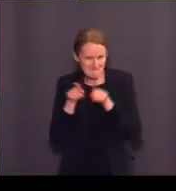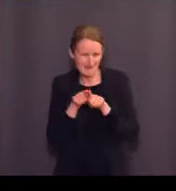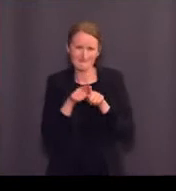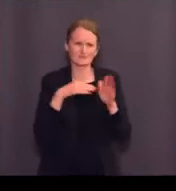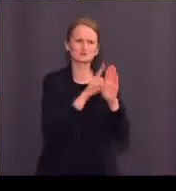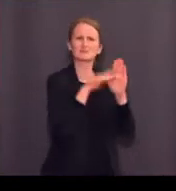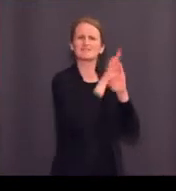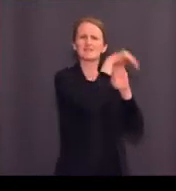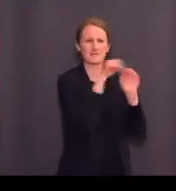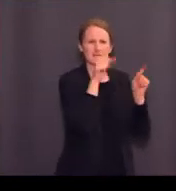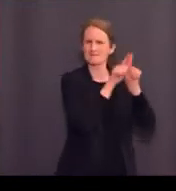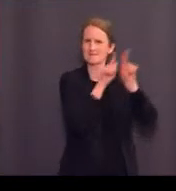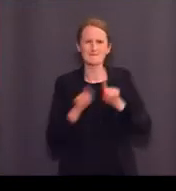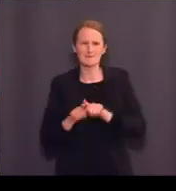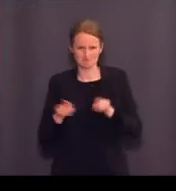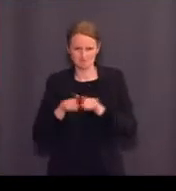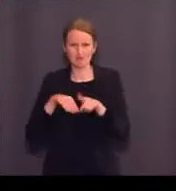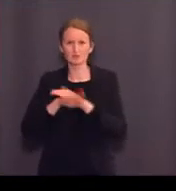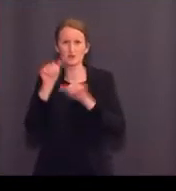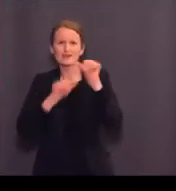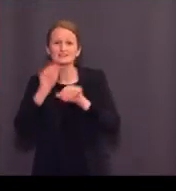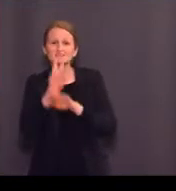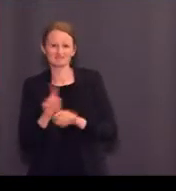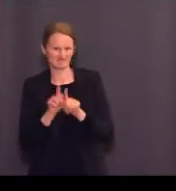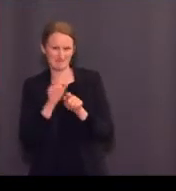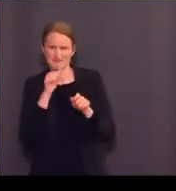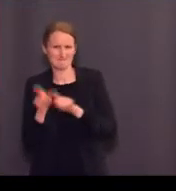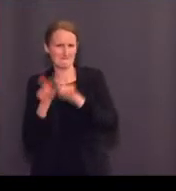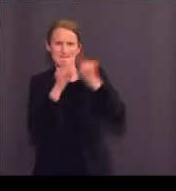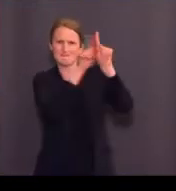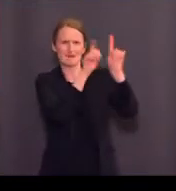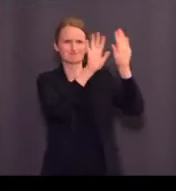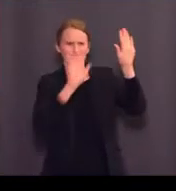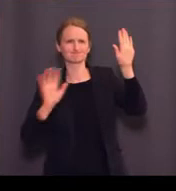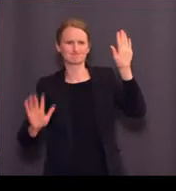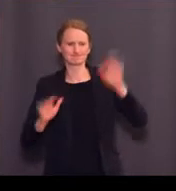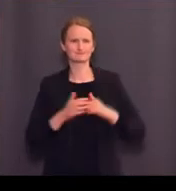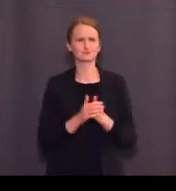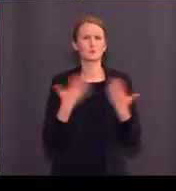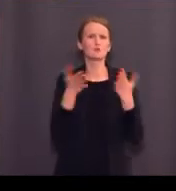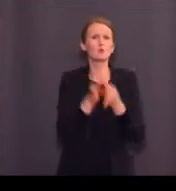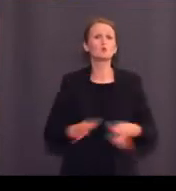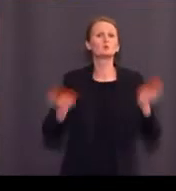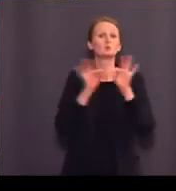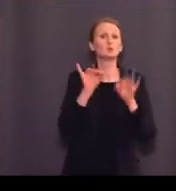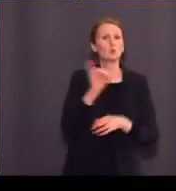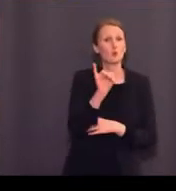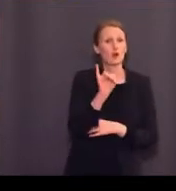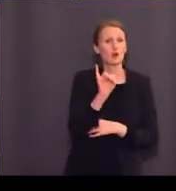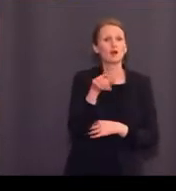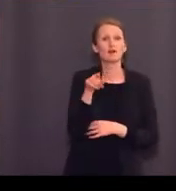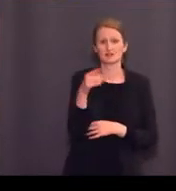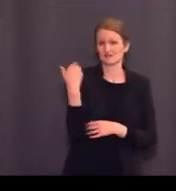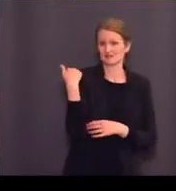données et de conclusions. Les conclusions, c'est quoi? C'est que pour la période qui a été étudiée, bien sûr, le pourcentage d'écoliers et